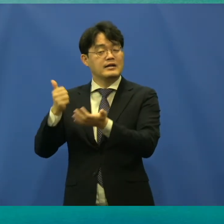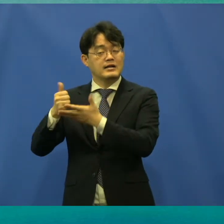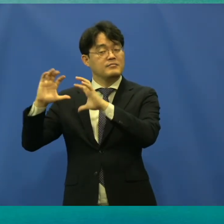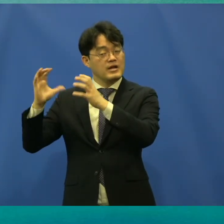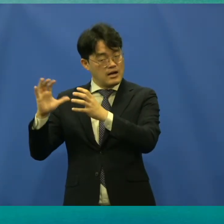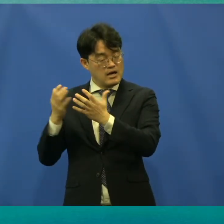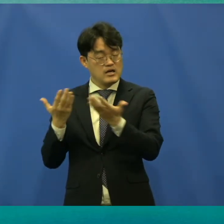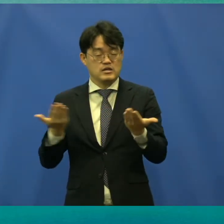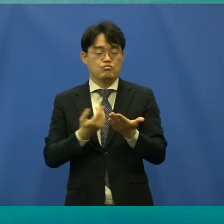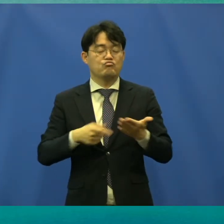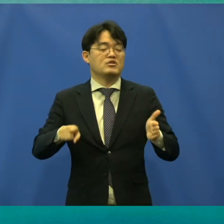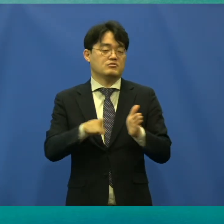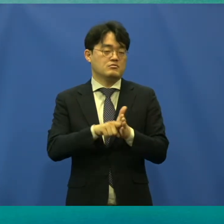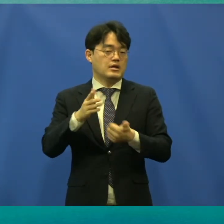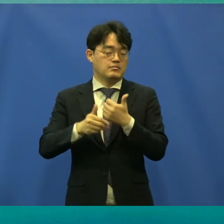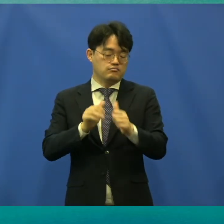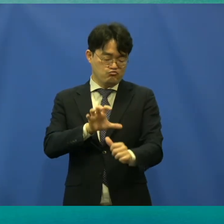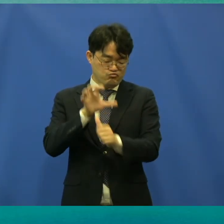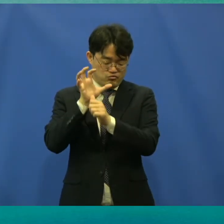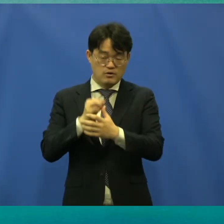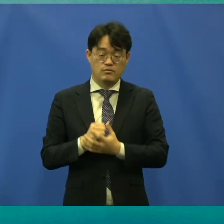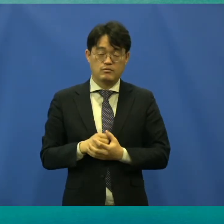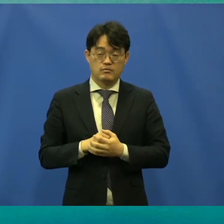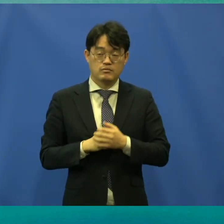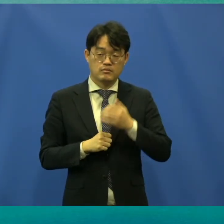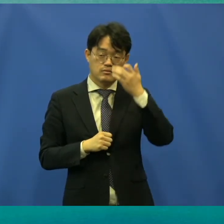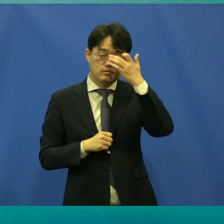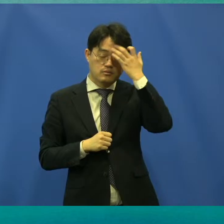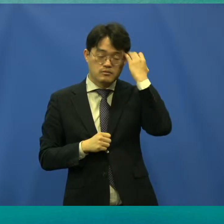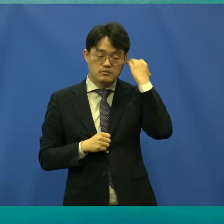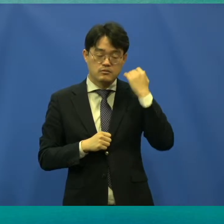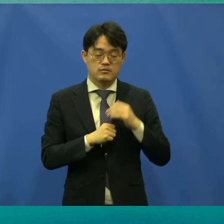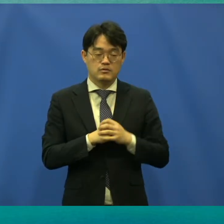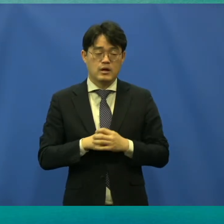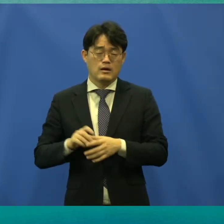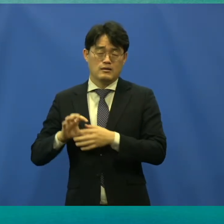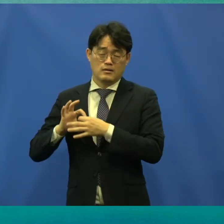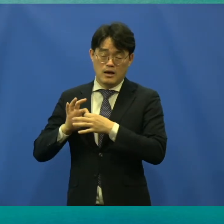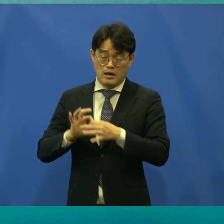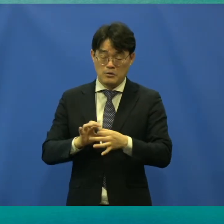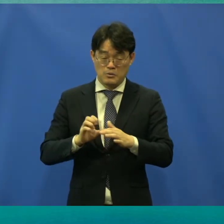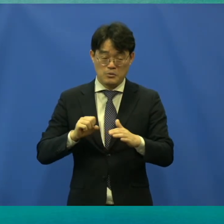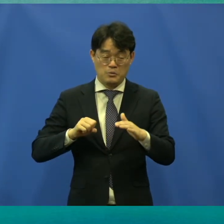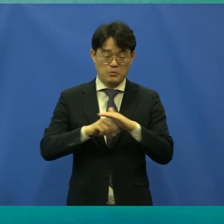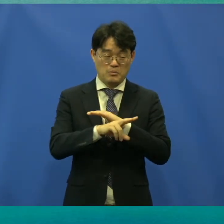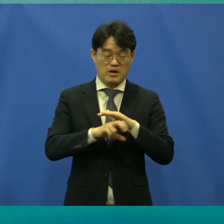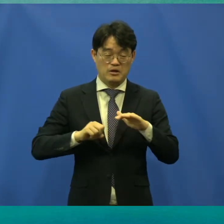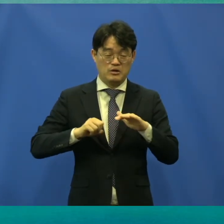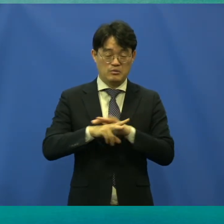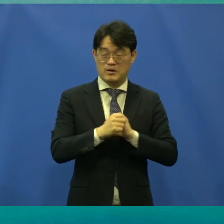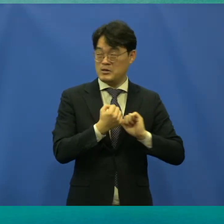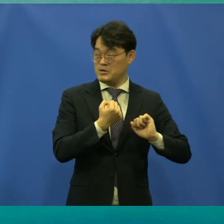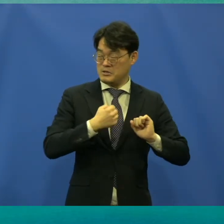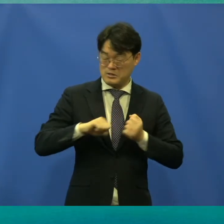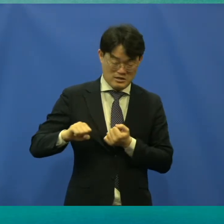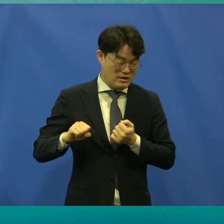그 과정은 우리가 보기에도 아슬아슬합니다. 끊임없는 도망, 끊임없는 추적.